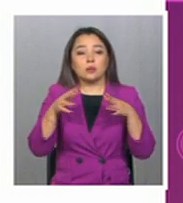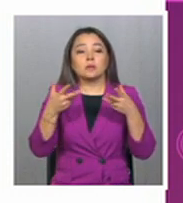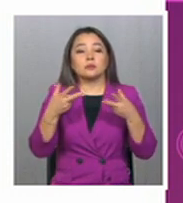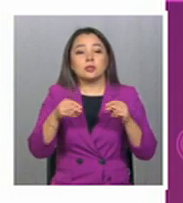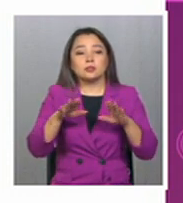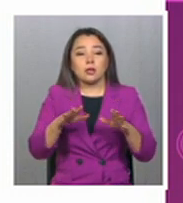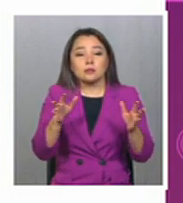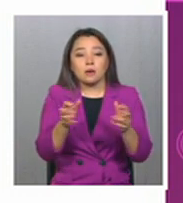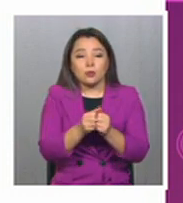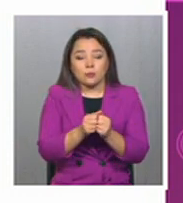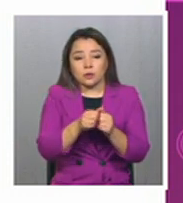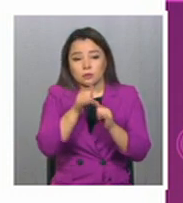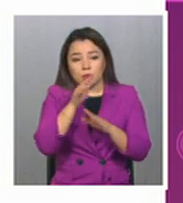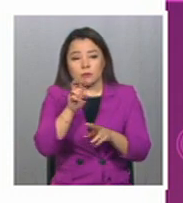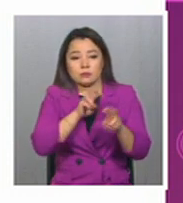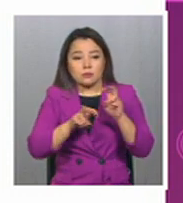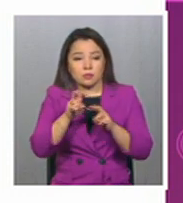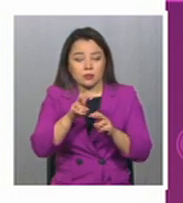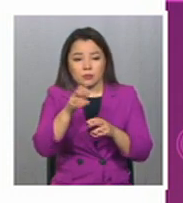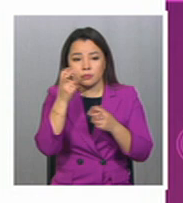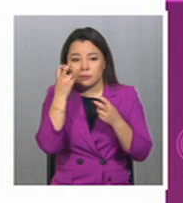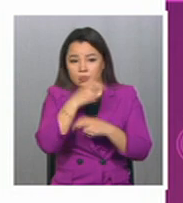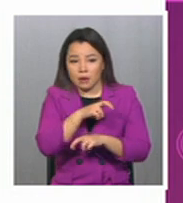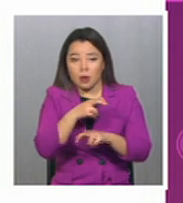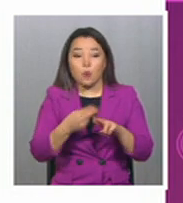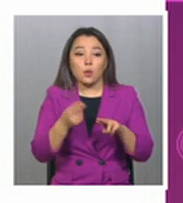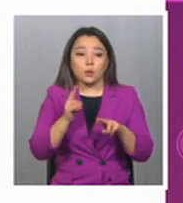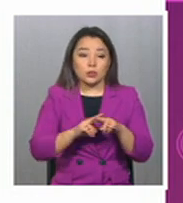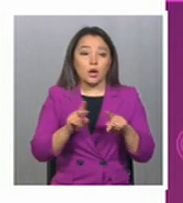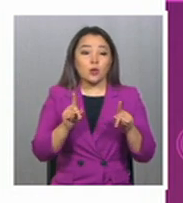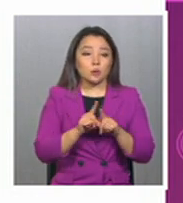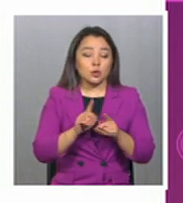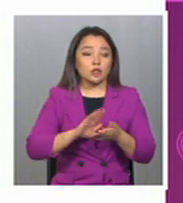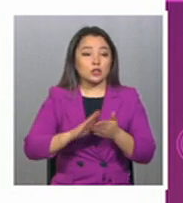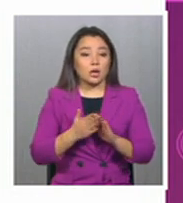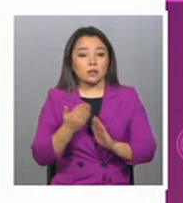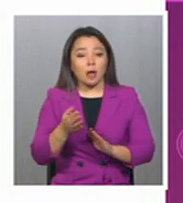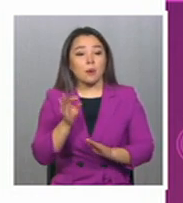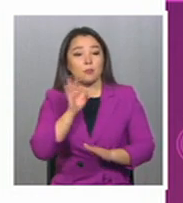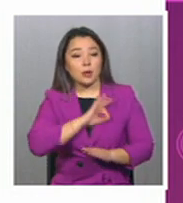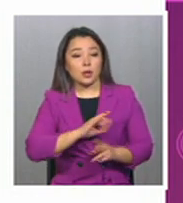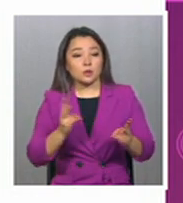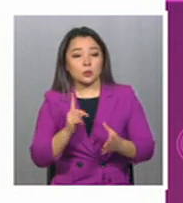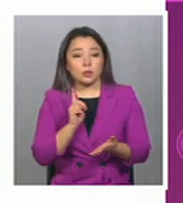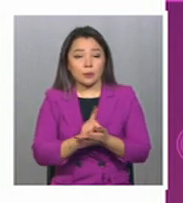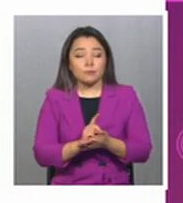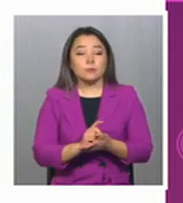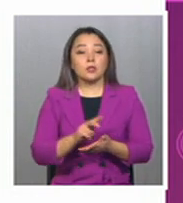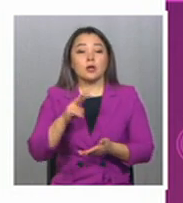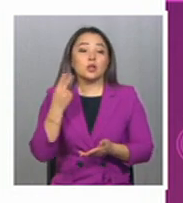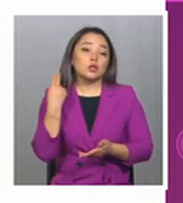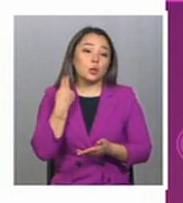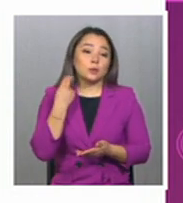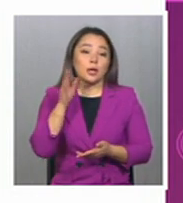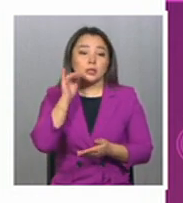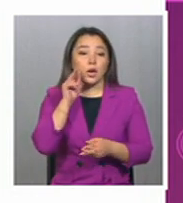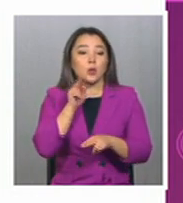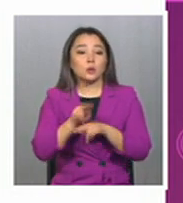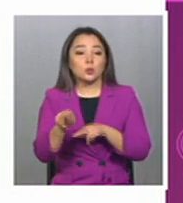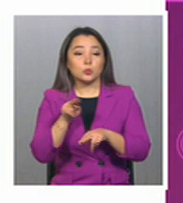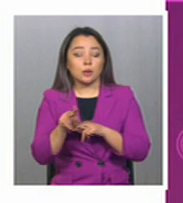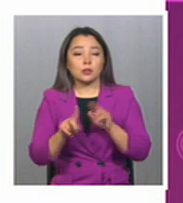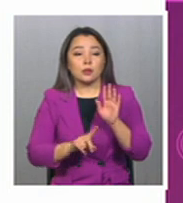көруге мүмкіндік бермейді. Сондықтан осындай жағдайларда пайдалану үшін Лондонда иттерді үйрете